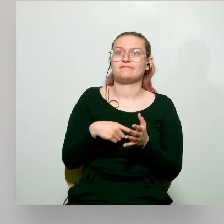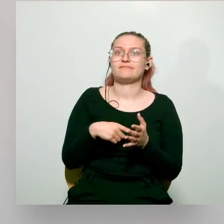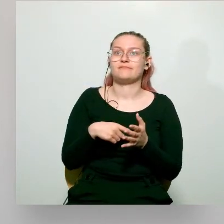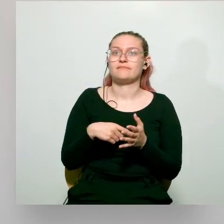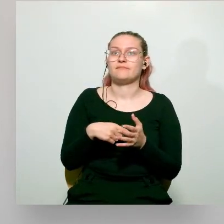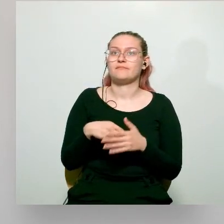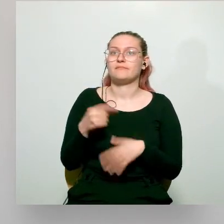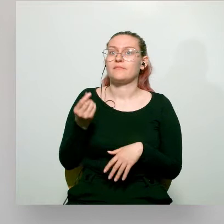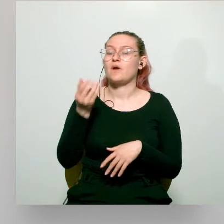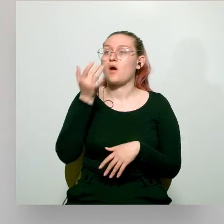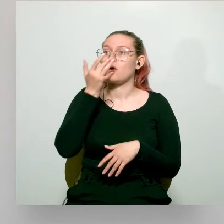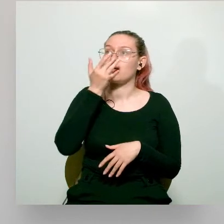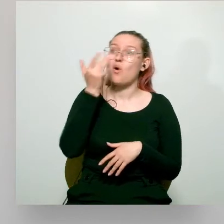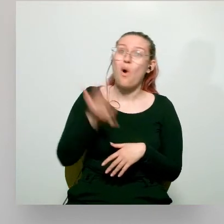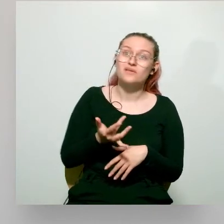Niemiec,